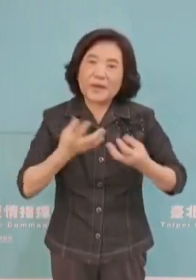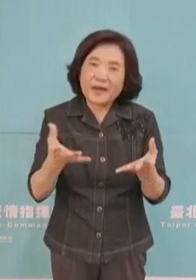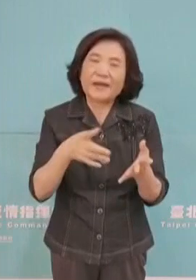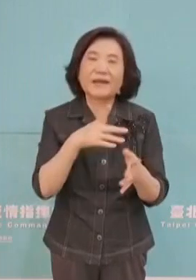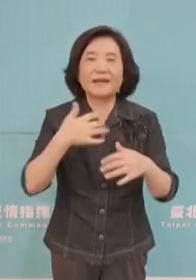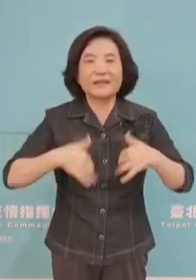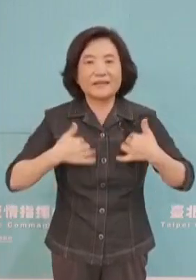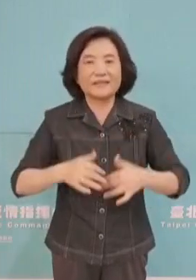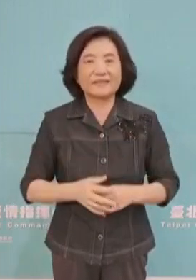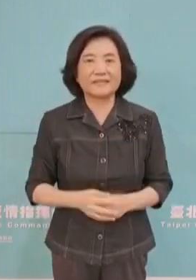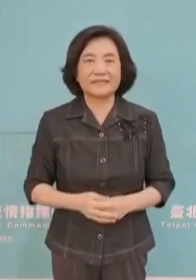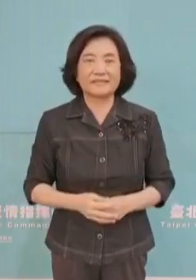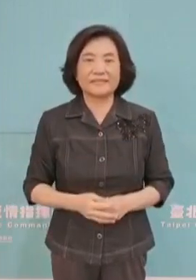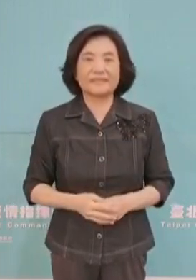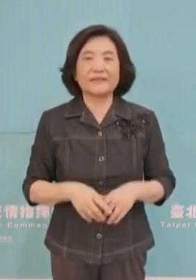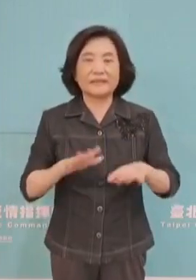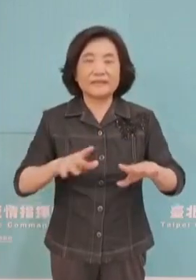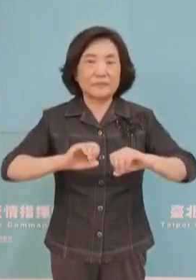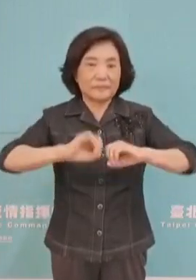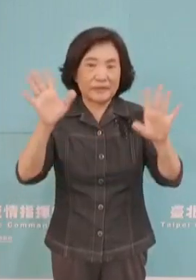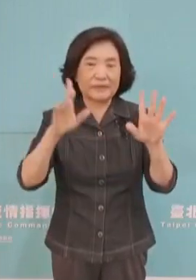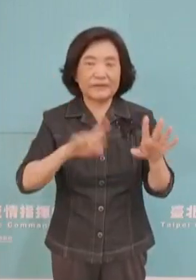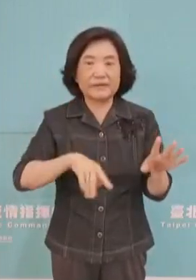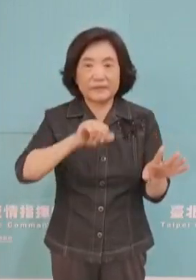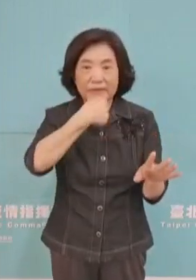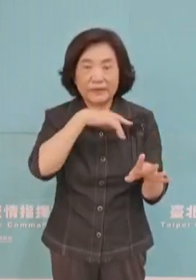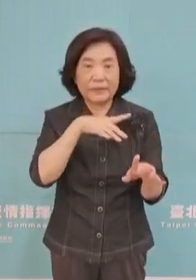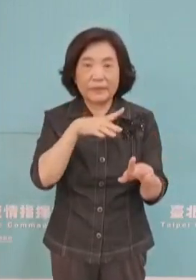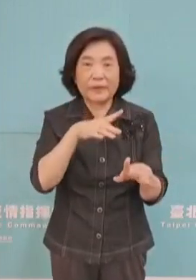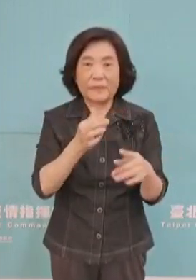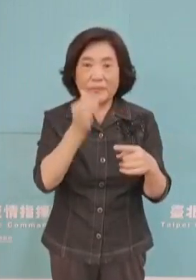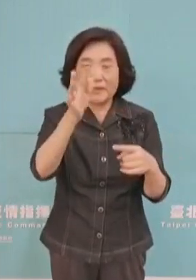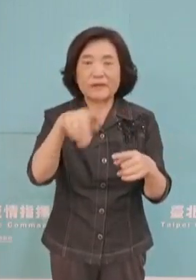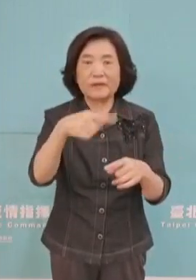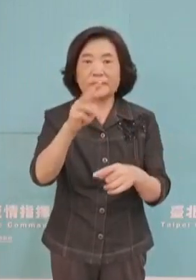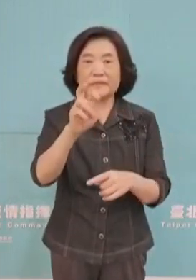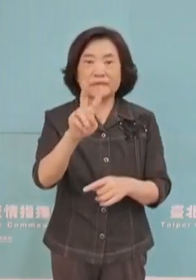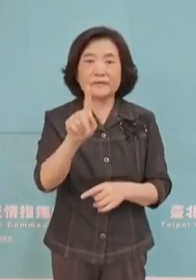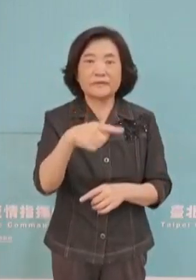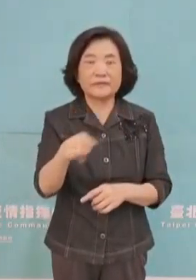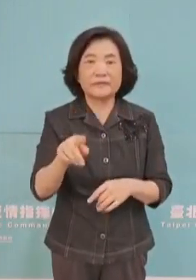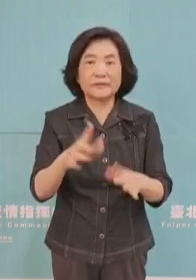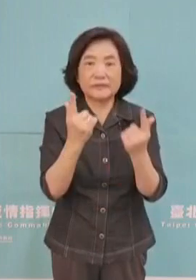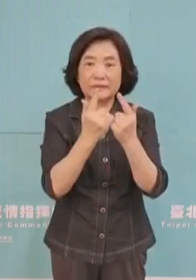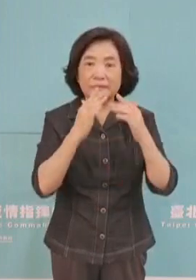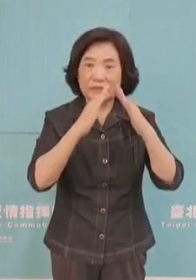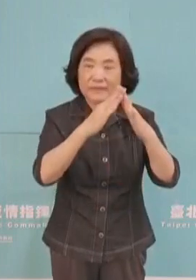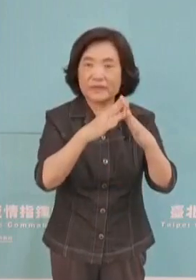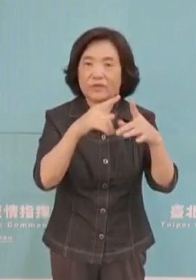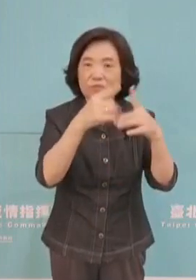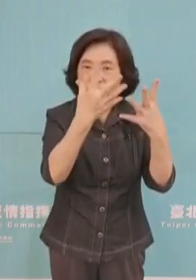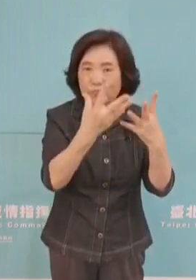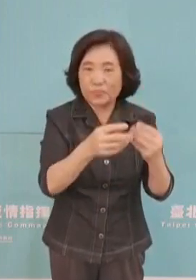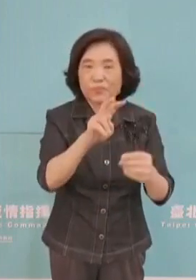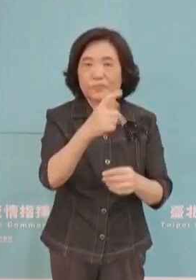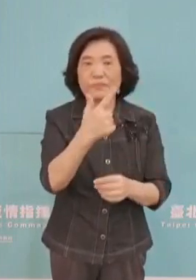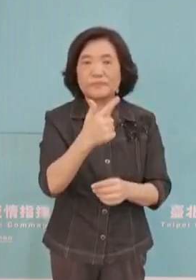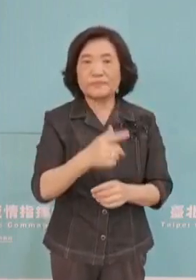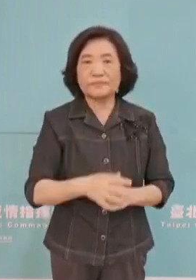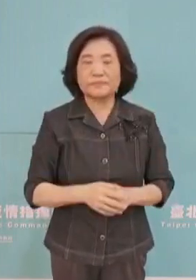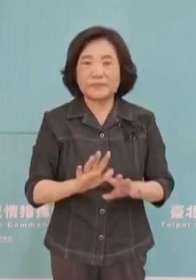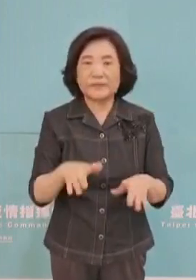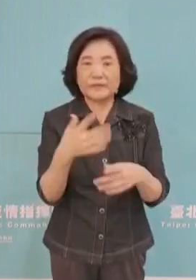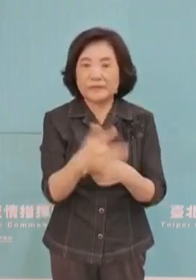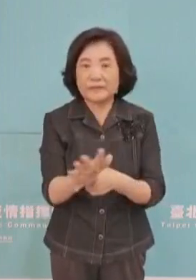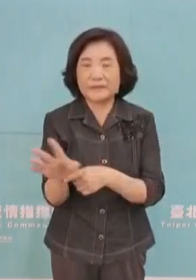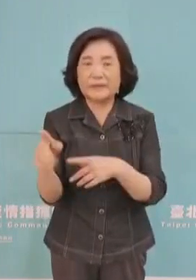那今天公布的本土案例是132例哦，那台北市已经降到26，那今天死